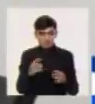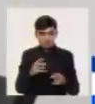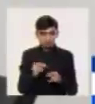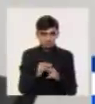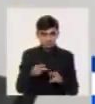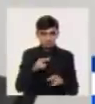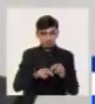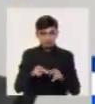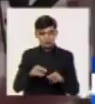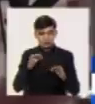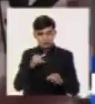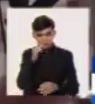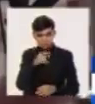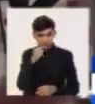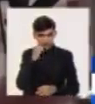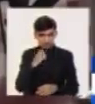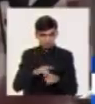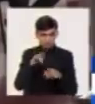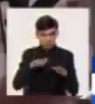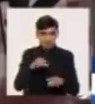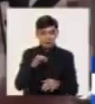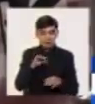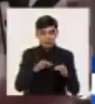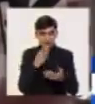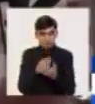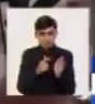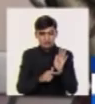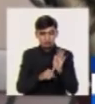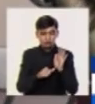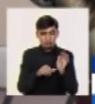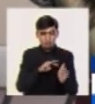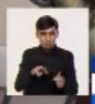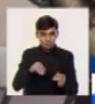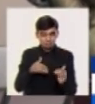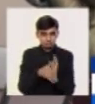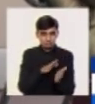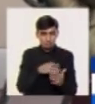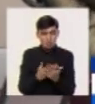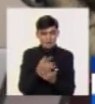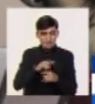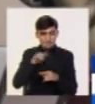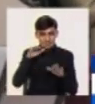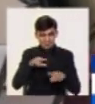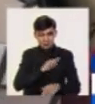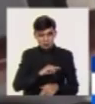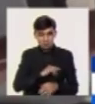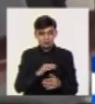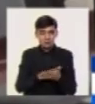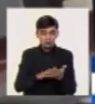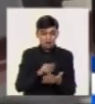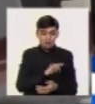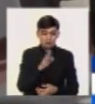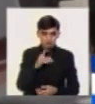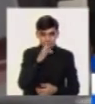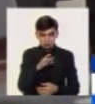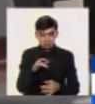жүргізуге мүмкін болмай отыр. Ал жобалауының өзіне 76 миллион теңге жұмсалған жаңа әуежайдың жұмыстары жалғасын таба ма